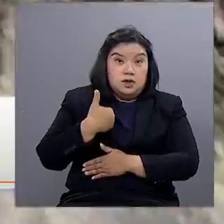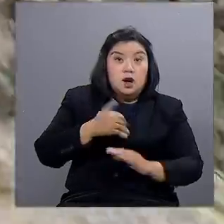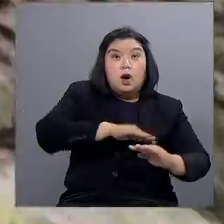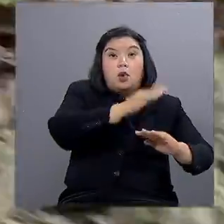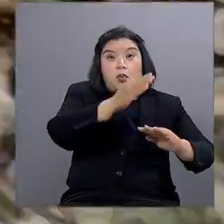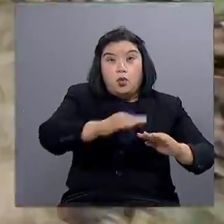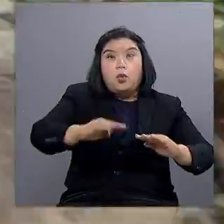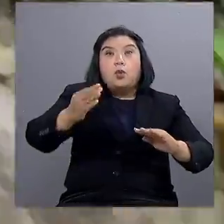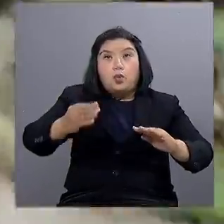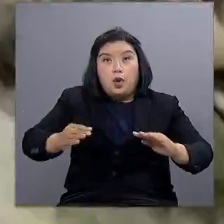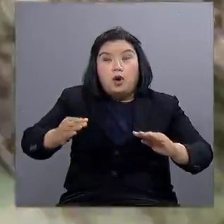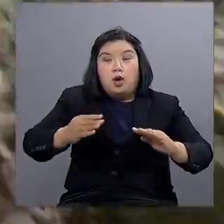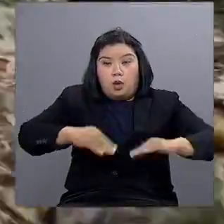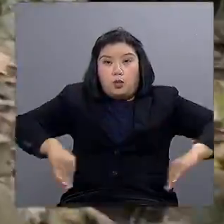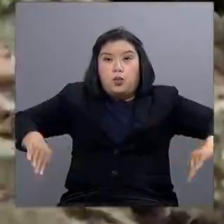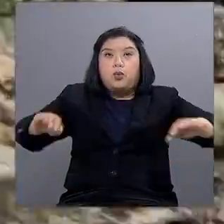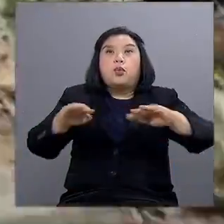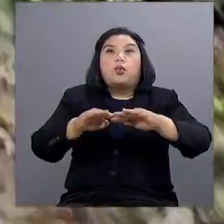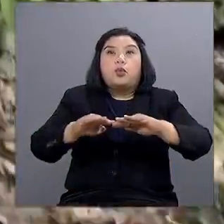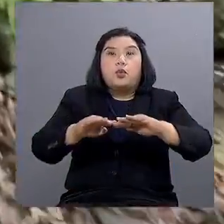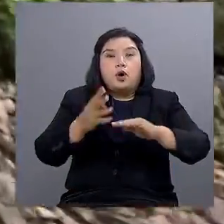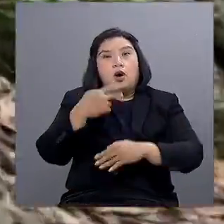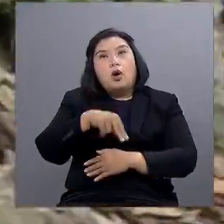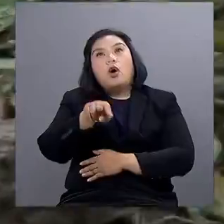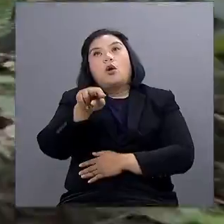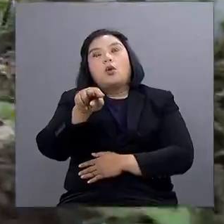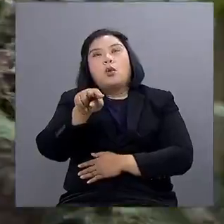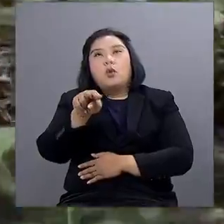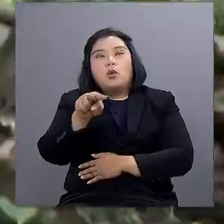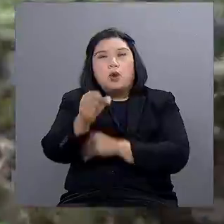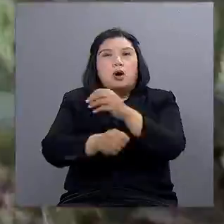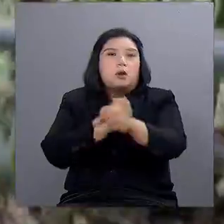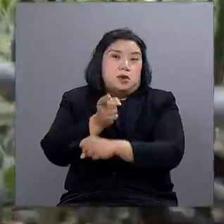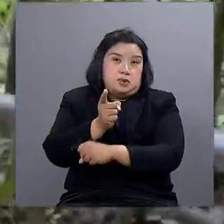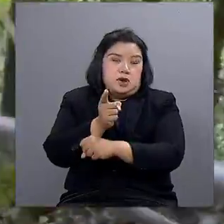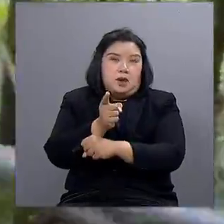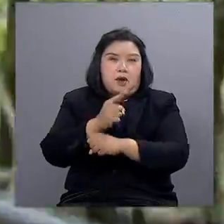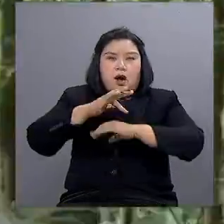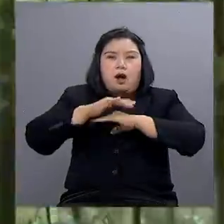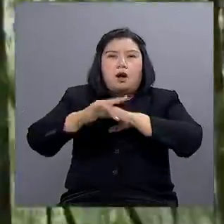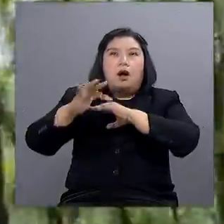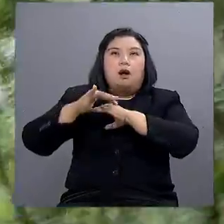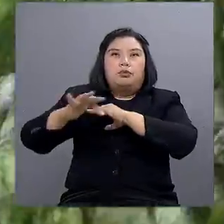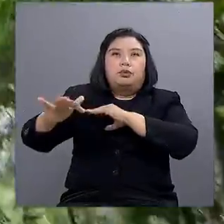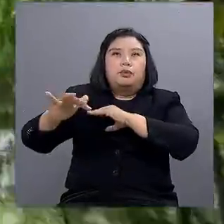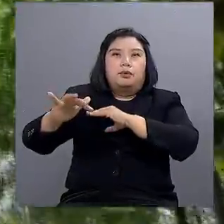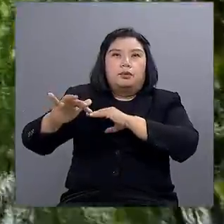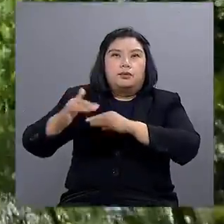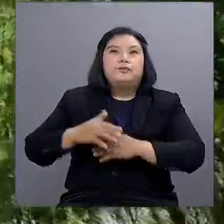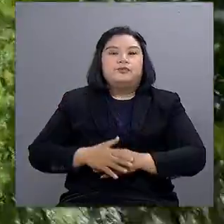ซ้อนเด่นตระหง่านแล้วหมอกเนี่ยขาวโพลนตลอดทั้งปีแต่ว่าช่วงที่ไปถ่ายเนี่ยอาจจะไม่ค่อยมีหมอกนะฮะทีมงานอาจจะตื่นสาย สาย